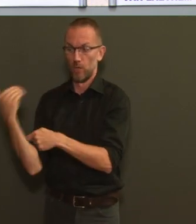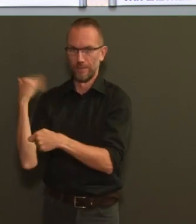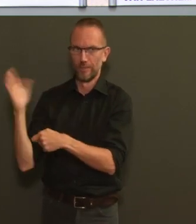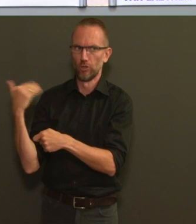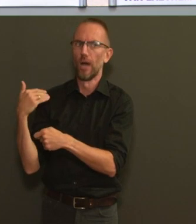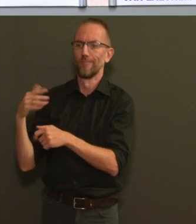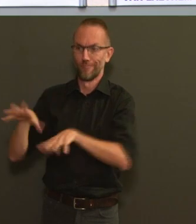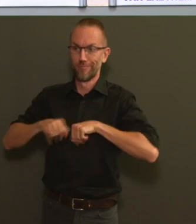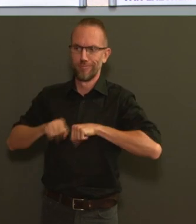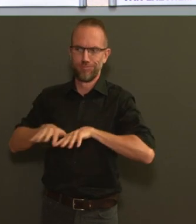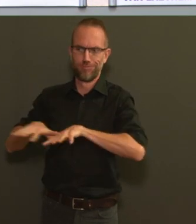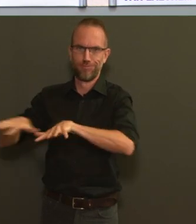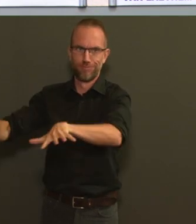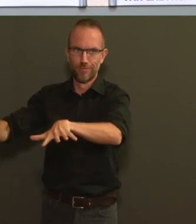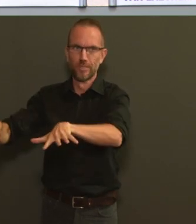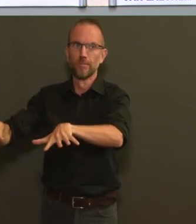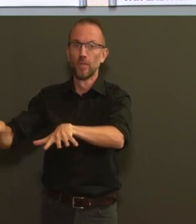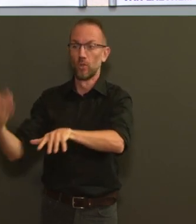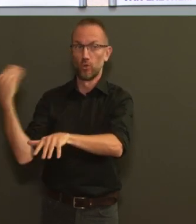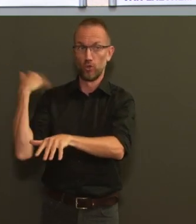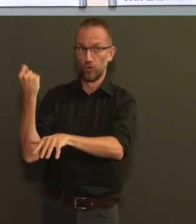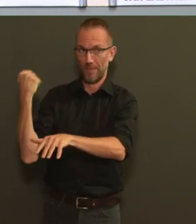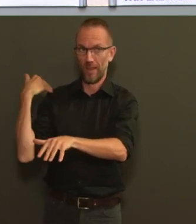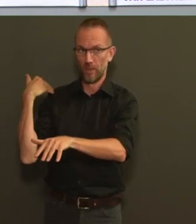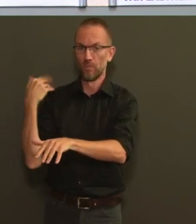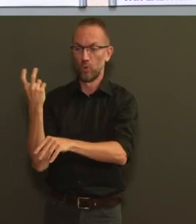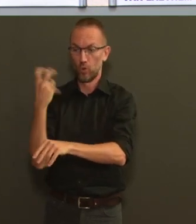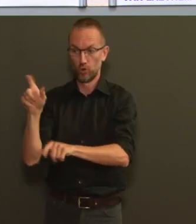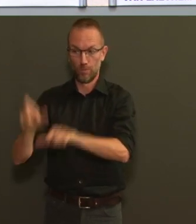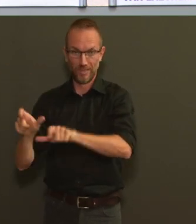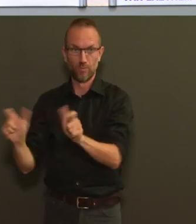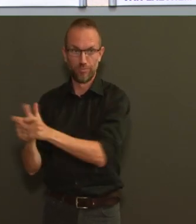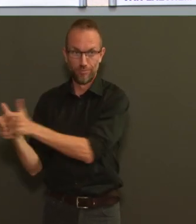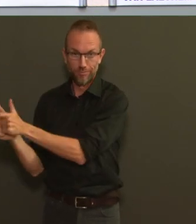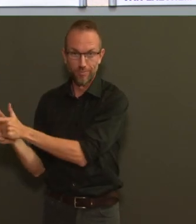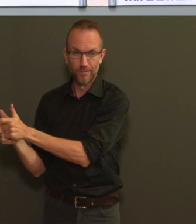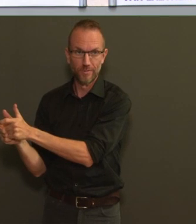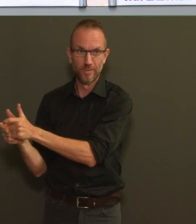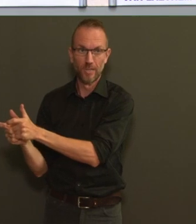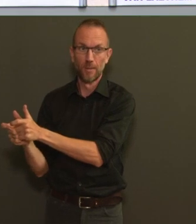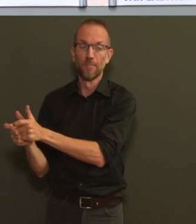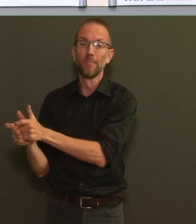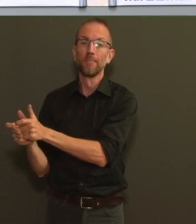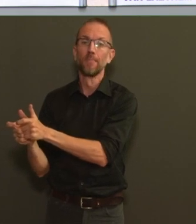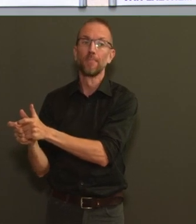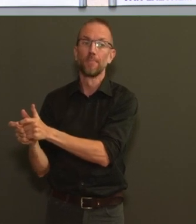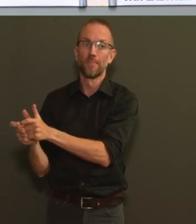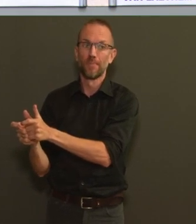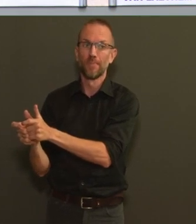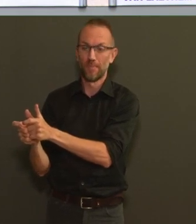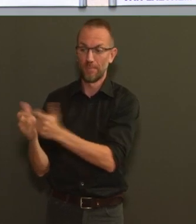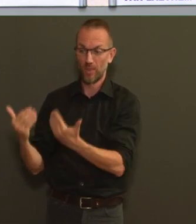de 200 cas chez les plus de 90 ans. Au cours de la semaine qui vient de se dérouler, nous avons atteint 260